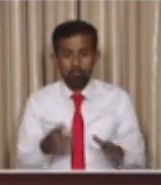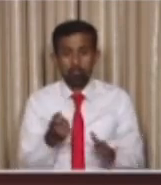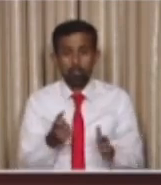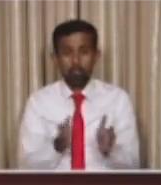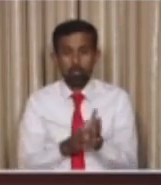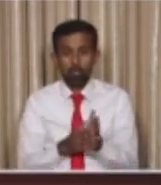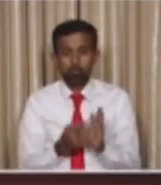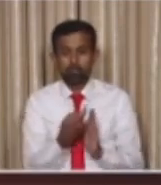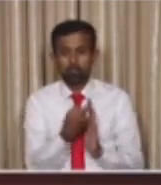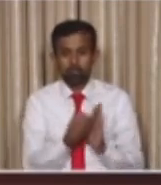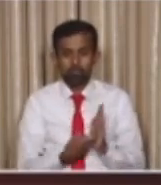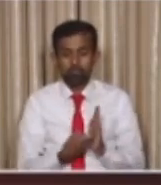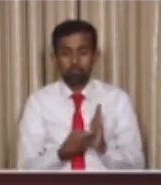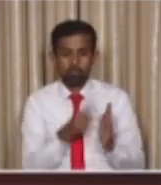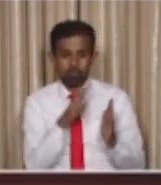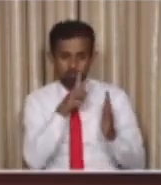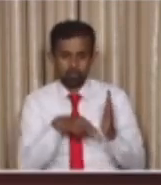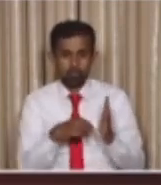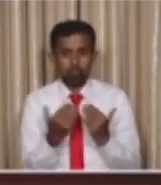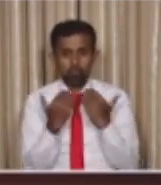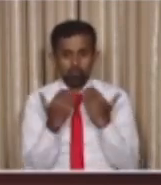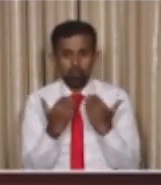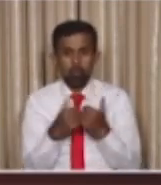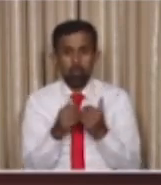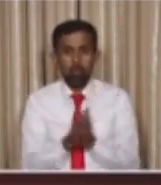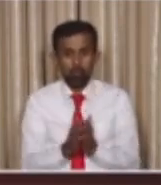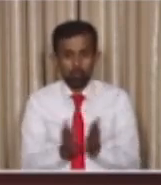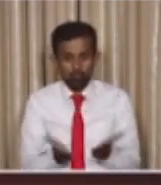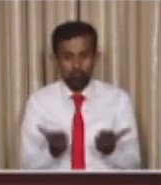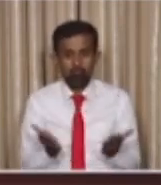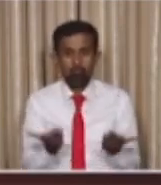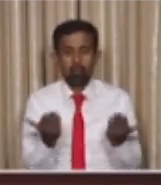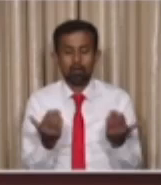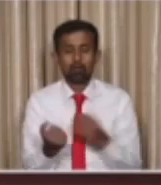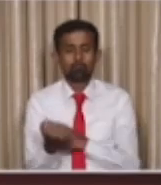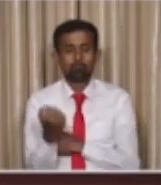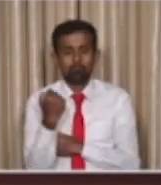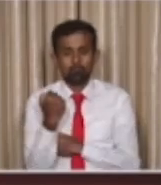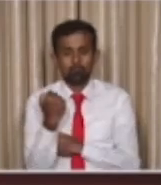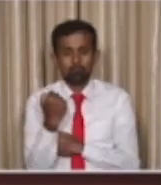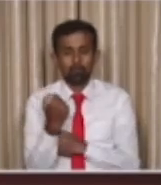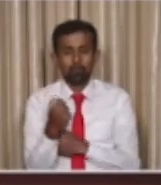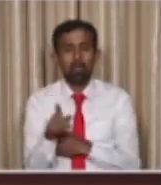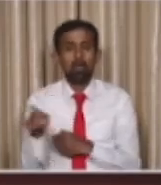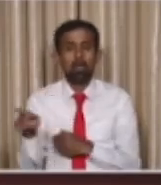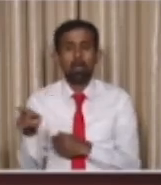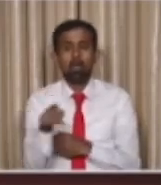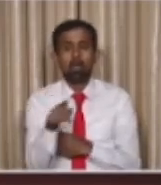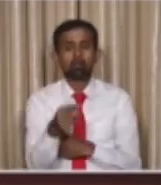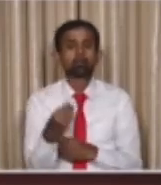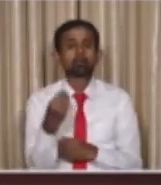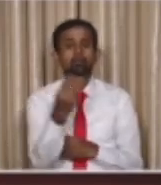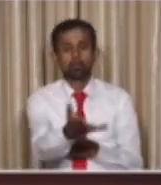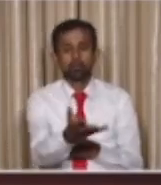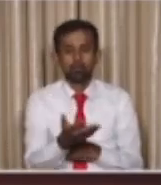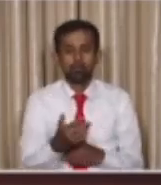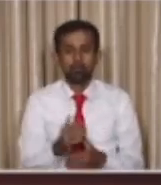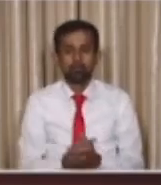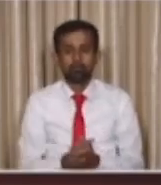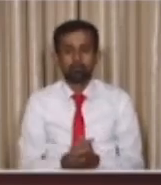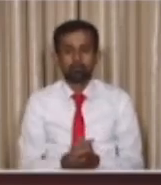දෙන නිරීක්ෂණ නැත්නම් ඒ උපදෙස් ක්‍රියාත්මක කිරීමේ බලය කාර්ද අපි ලබා දෙන්නේ. හුඟක්